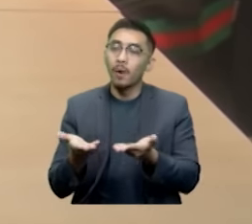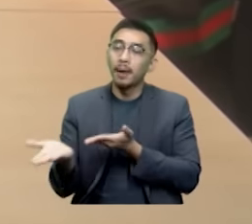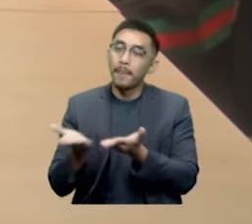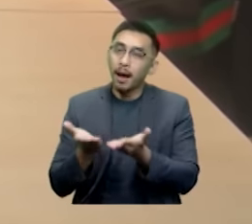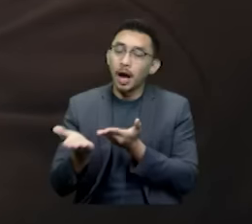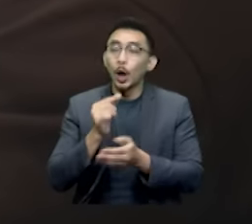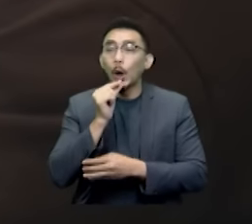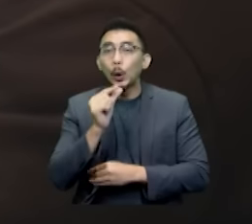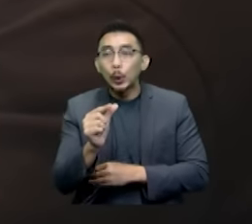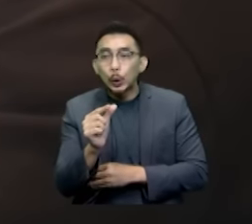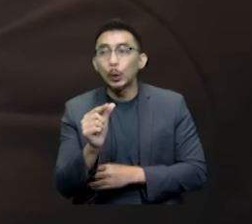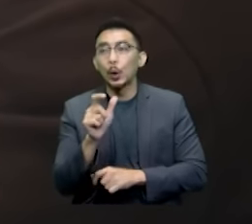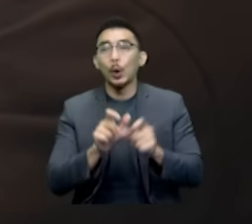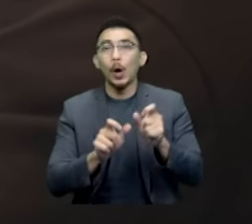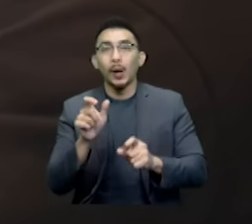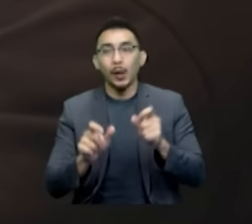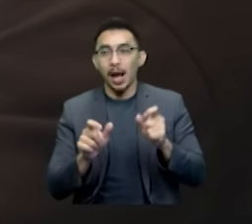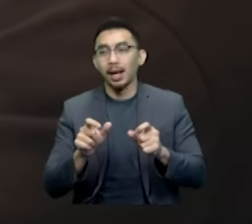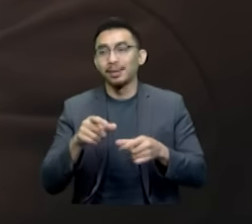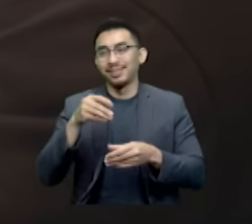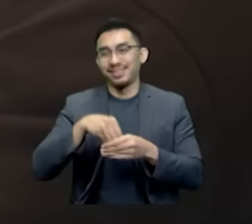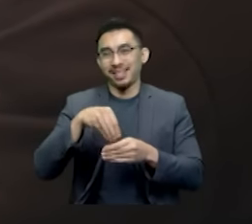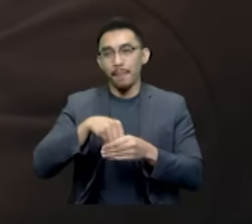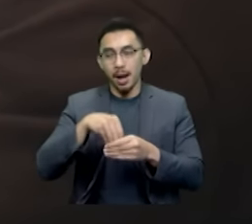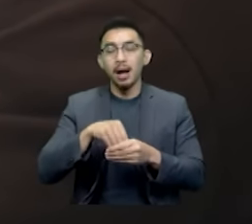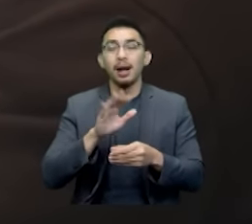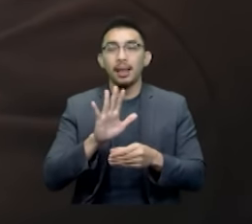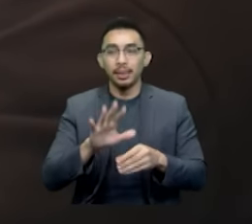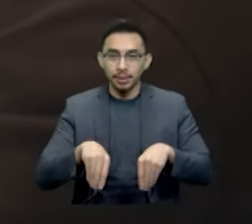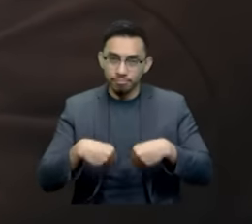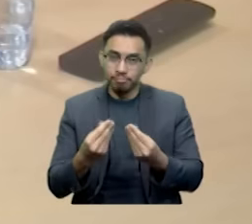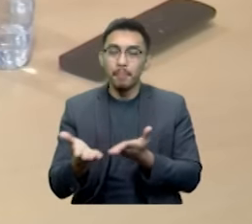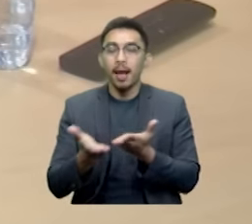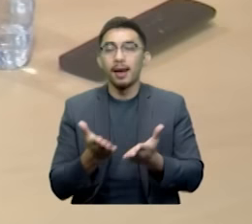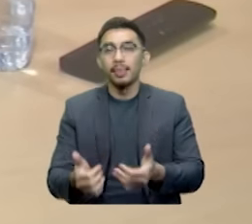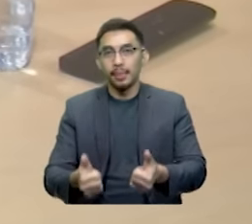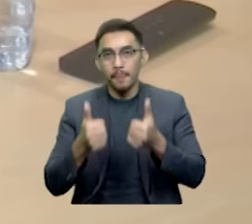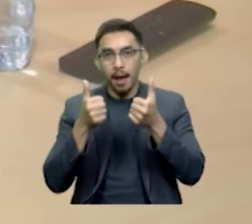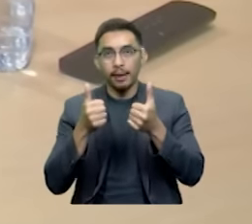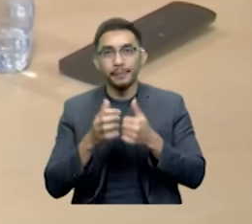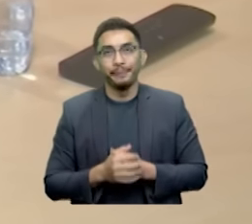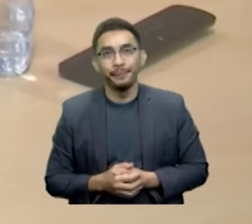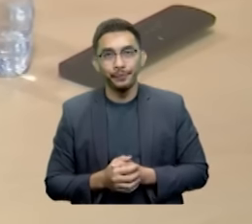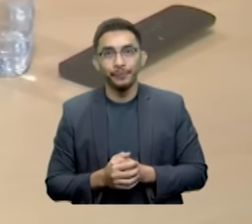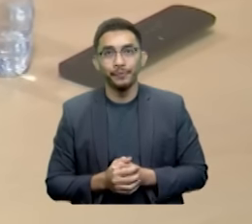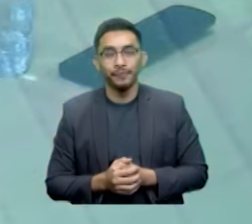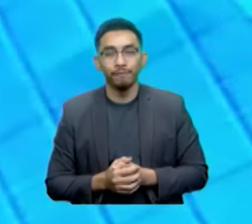nasabah. Dari Jakarta, Widya Bayujati, Muhammad Firmansyah, iNews melaporkan.